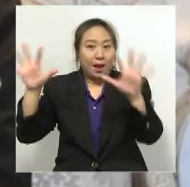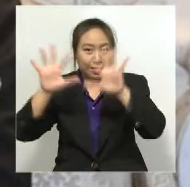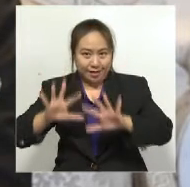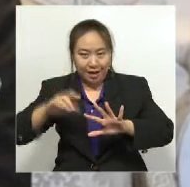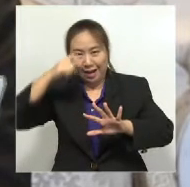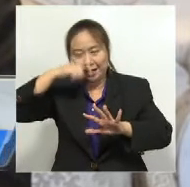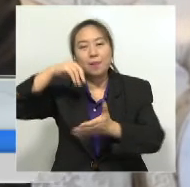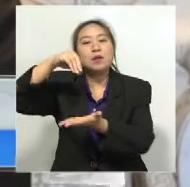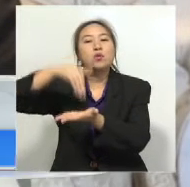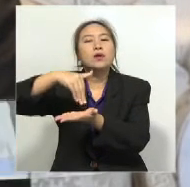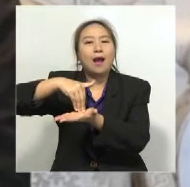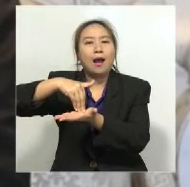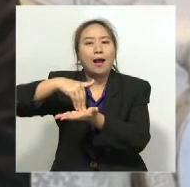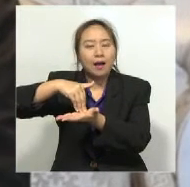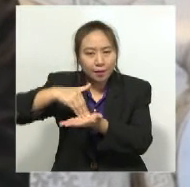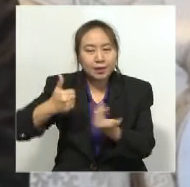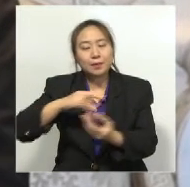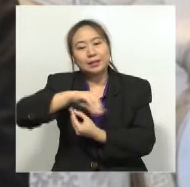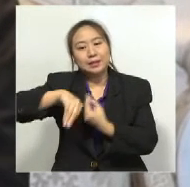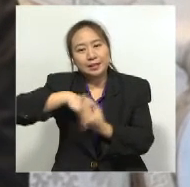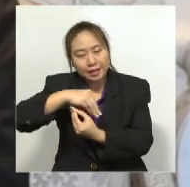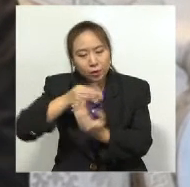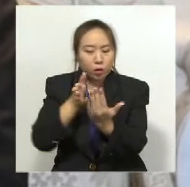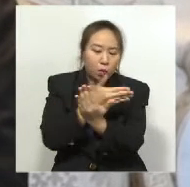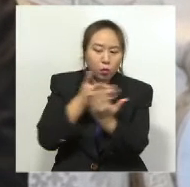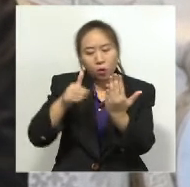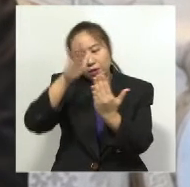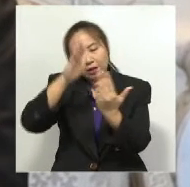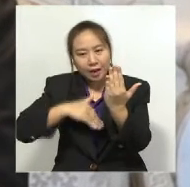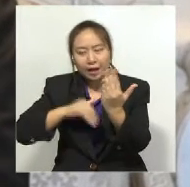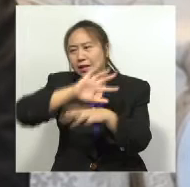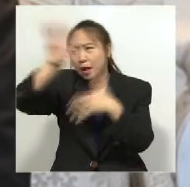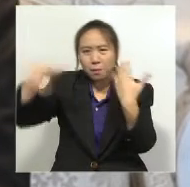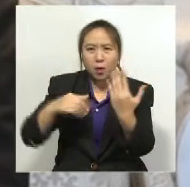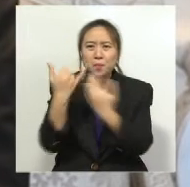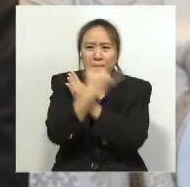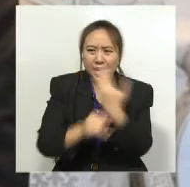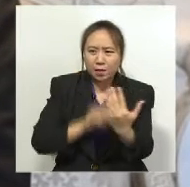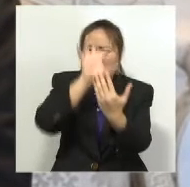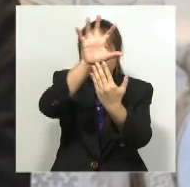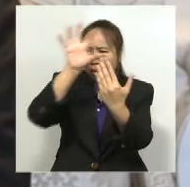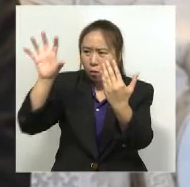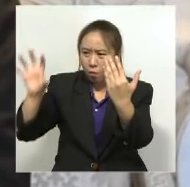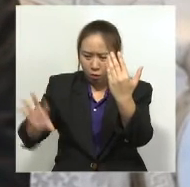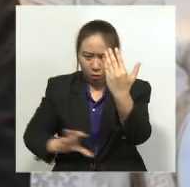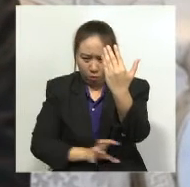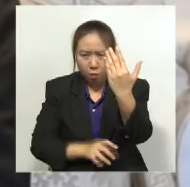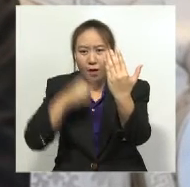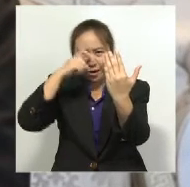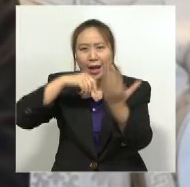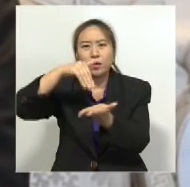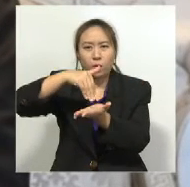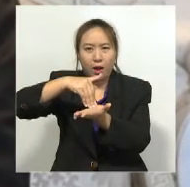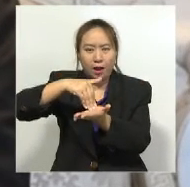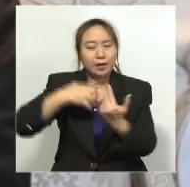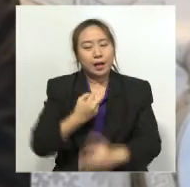ภูมิรัฐศาสตร์อยู่แล้วไม่ว่าจะระเบียงเศรษฐกิจตะวันตกตะวันออกเหนือใต้มันก็ผ่านประเทศไทยทั้งสิ้นก็อยากให้มองถึงโอกาสตรงนี้นะครับแล้ว